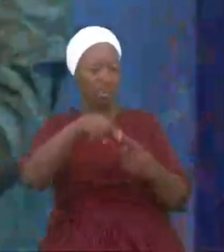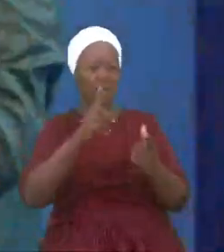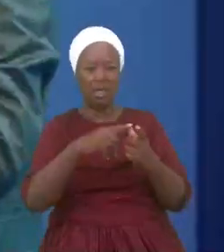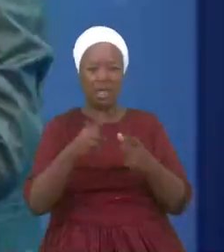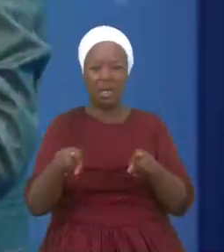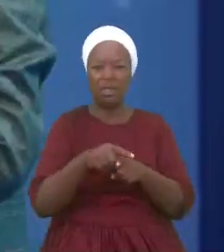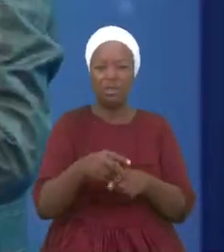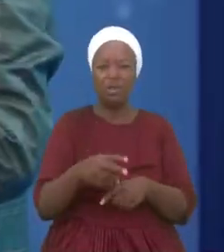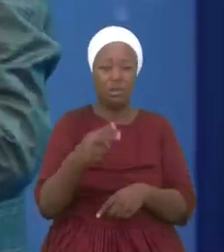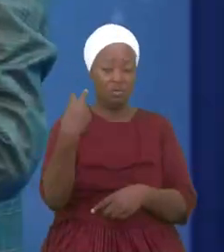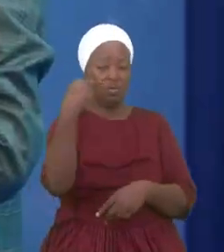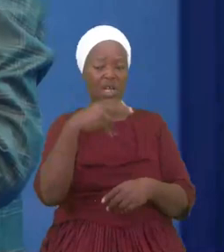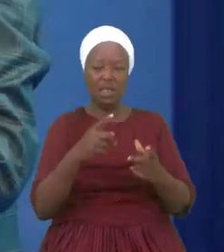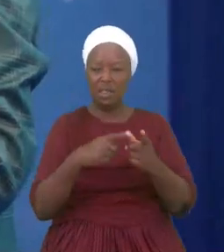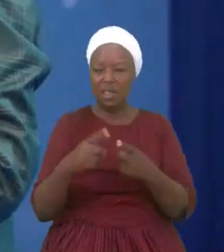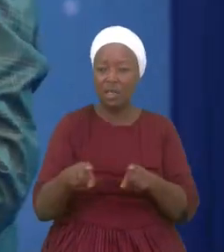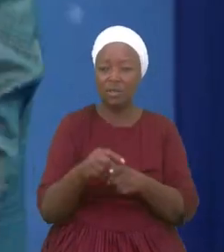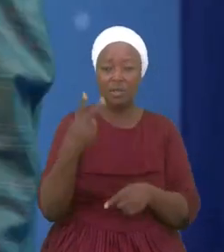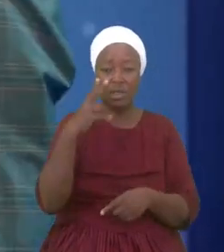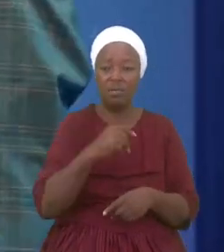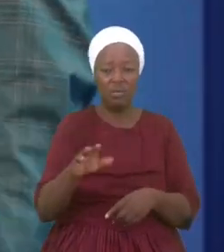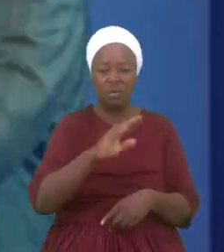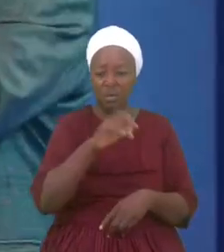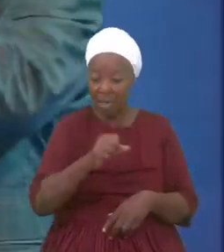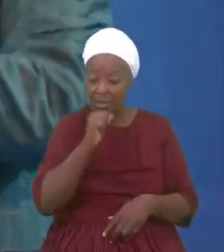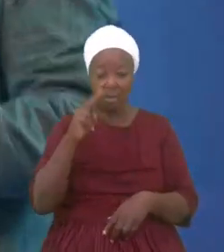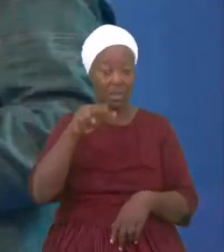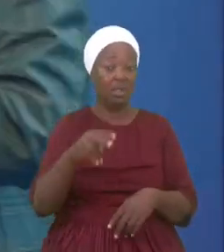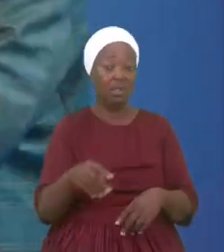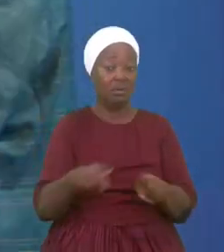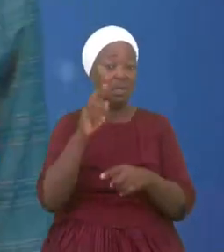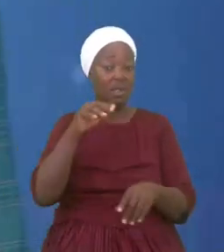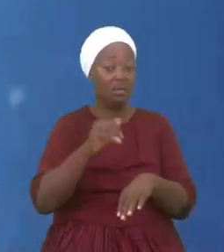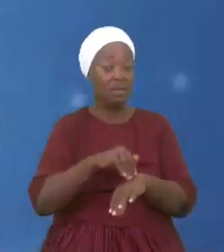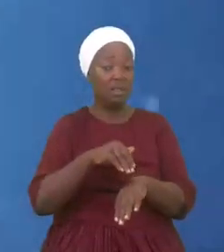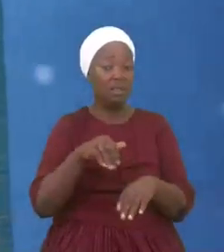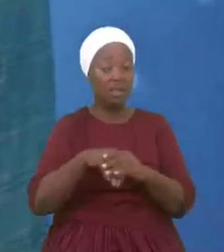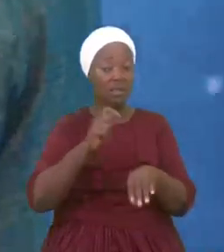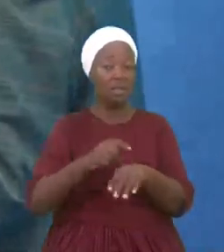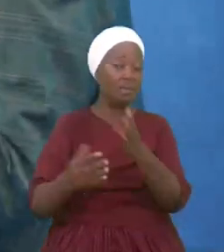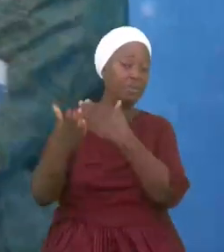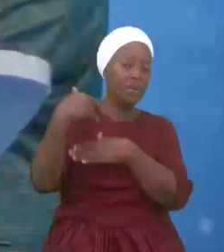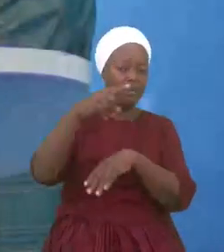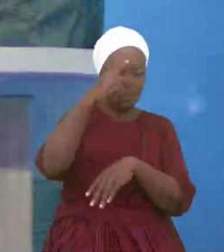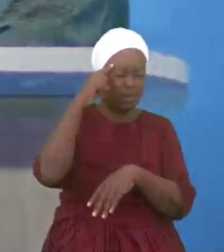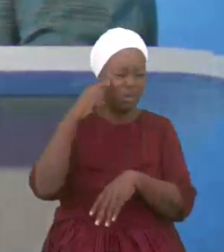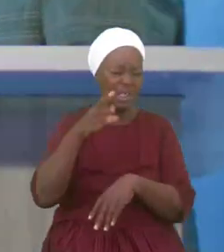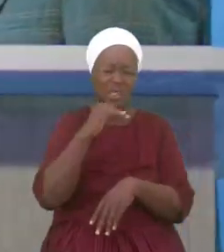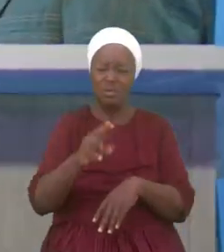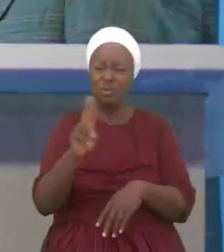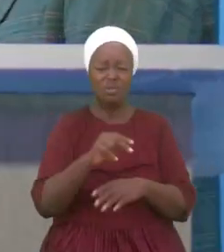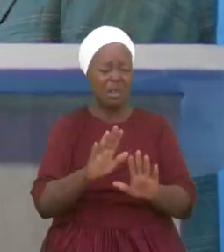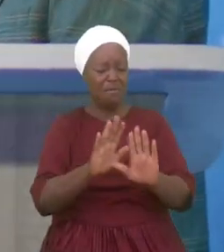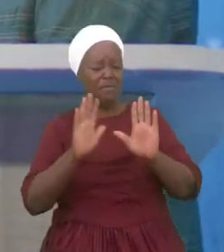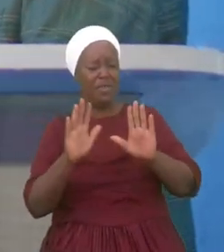s'arrêter tu vas changer tu vas faire votre fat demi-tour et comme tu le regardes tu n'oseras même pas